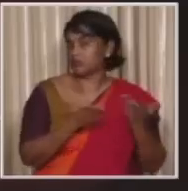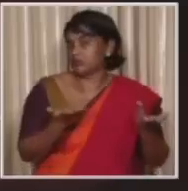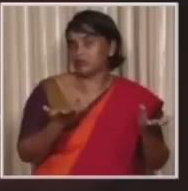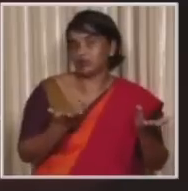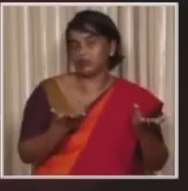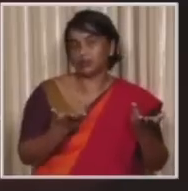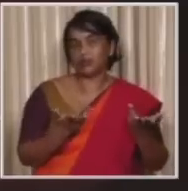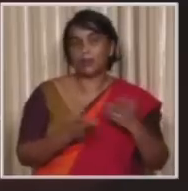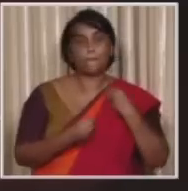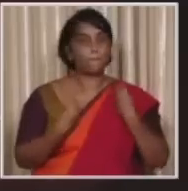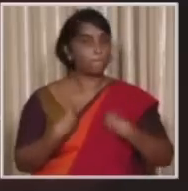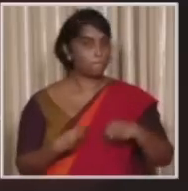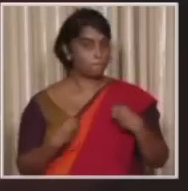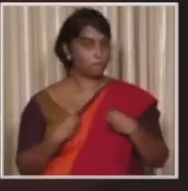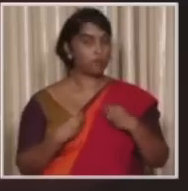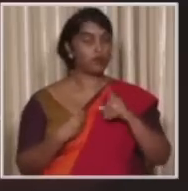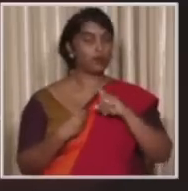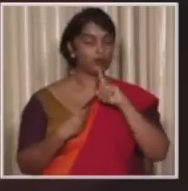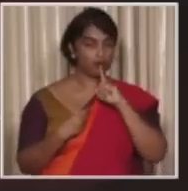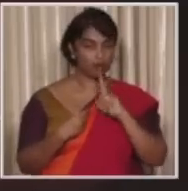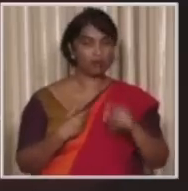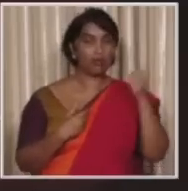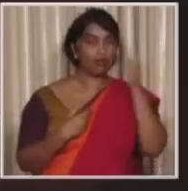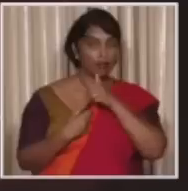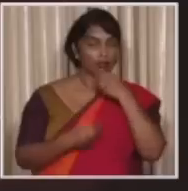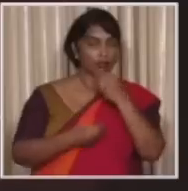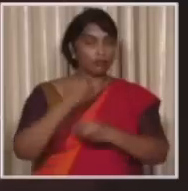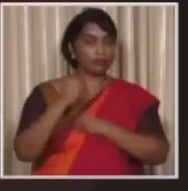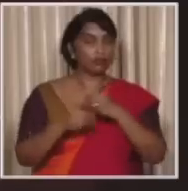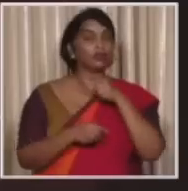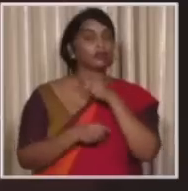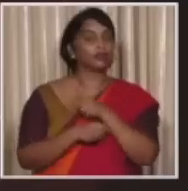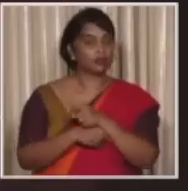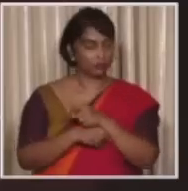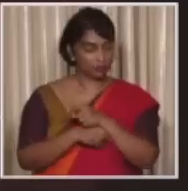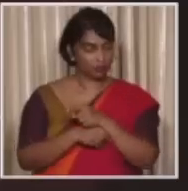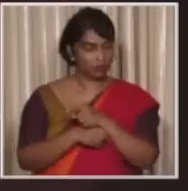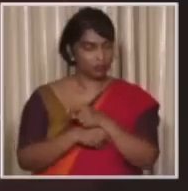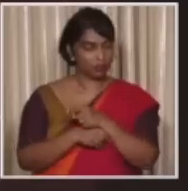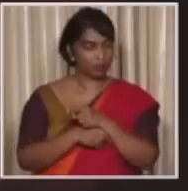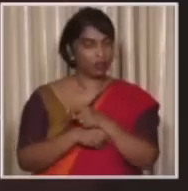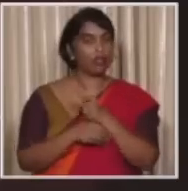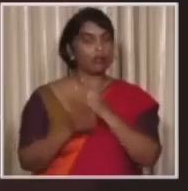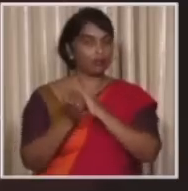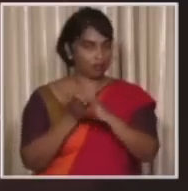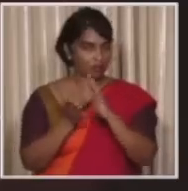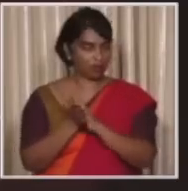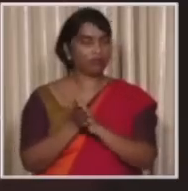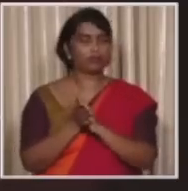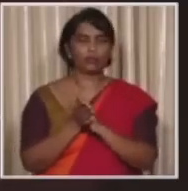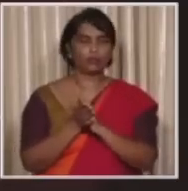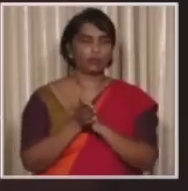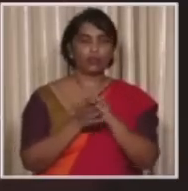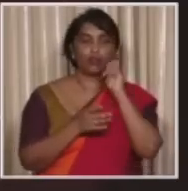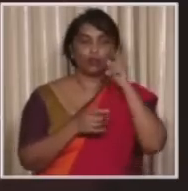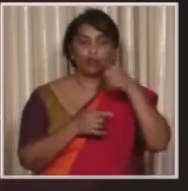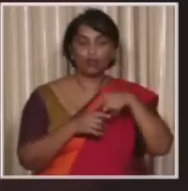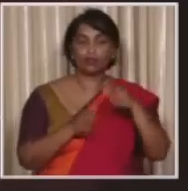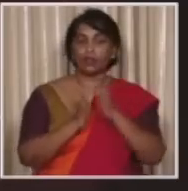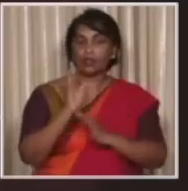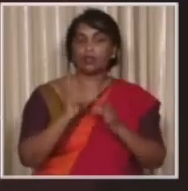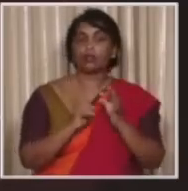නැත්නම් පාඩු ලබනවායයි කියාගන්න අරක්කු නිෂ්පාදකයන්ගේ යහපතටද යන්න ජනතාවගේ